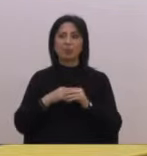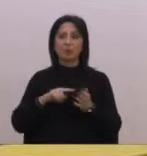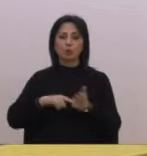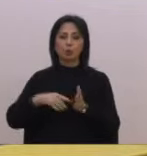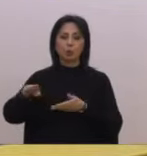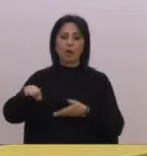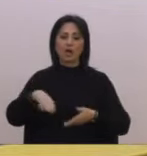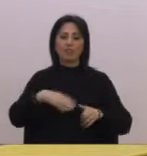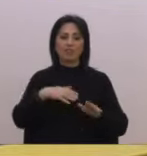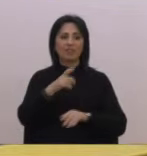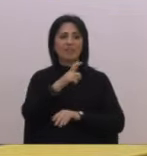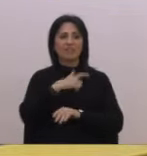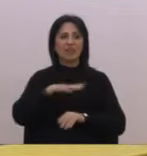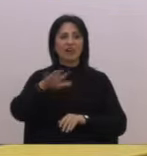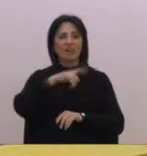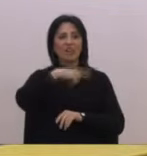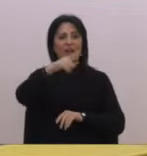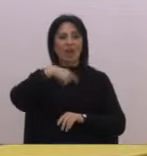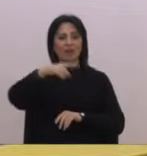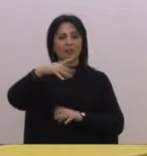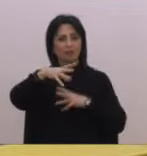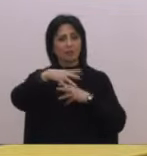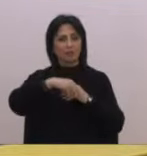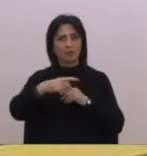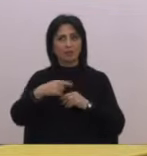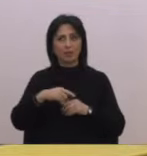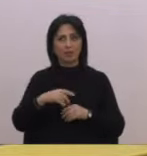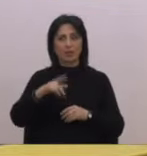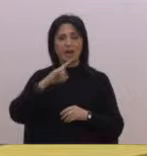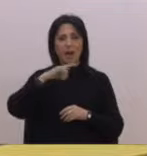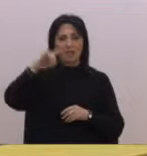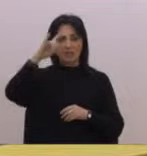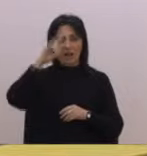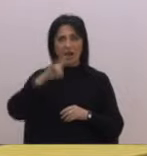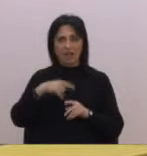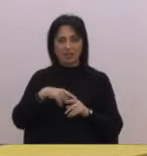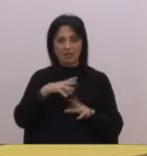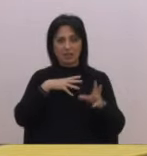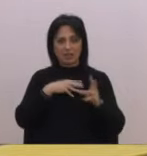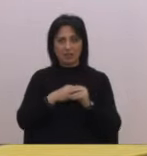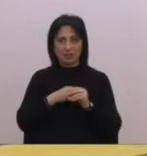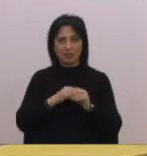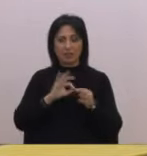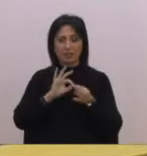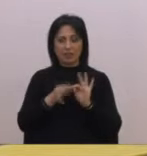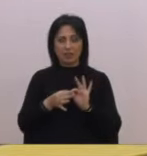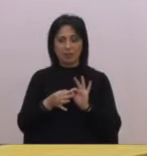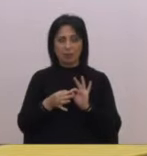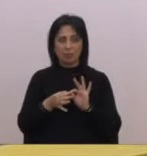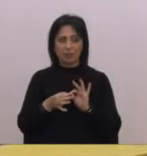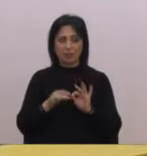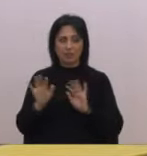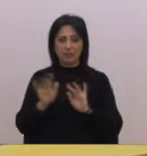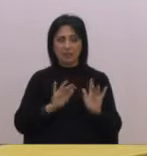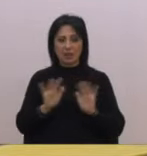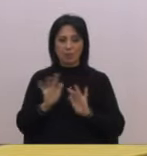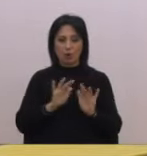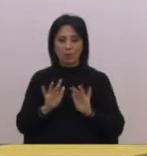დერეფნის წერქვეყნებთან, ესე ძალიან მნიშვნელოვანი საკითხია, იცით რომ ყაზახეთში ორი წლის წინ ჩვენ შევიმუშავეთ დეტალური სამოქმედო